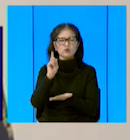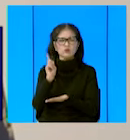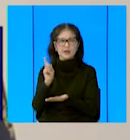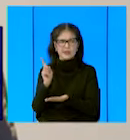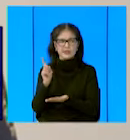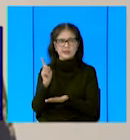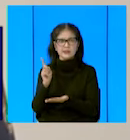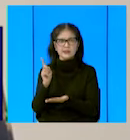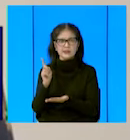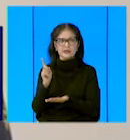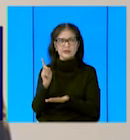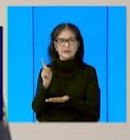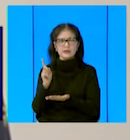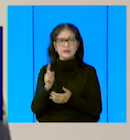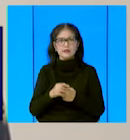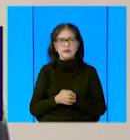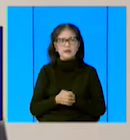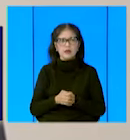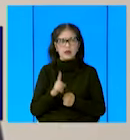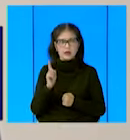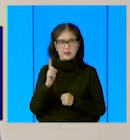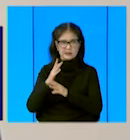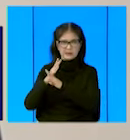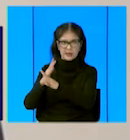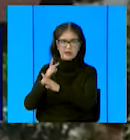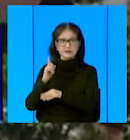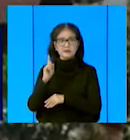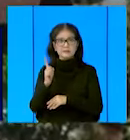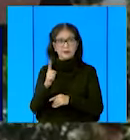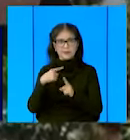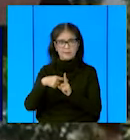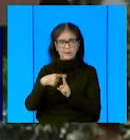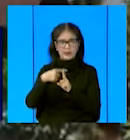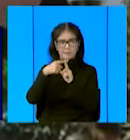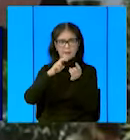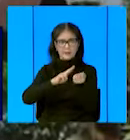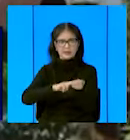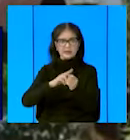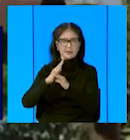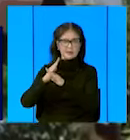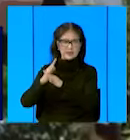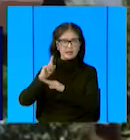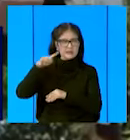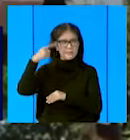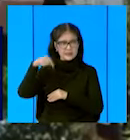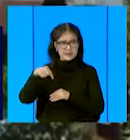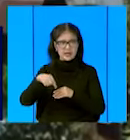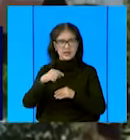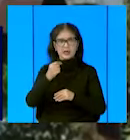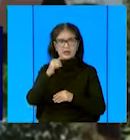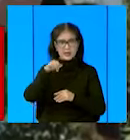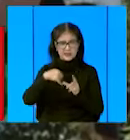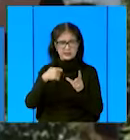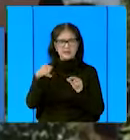adiksi ini, kemudian antisipasi terhadap lonjakan. Hingga saat ini pihak RSJ Sambang Lihum